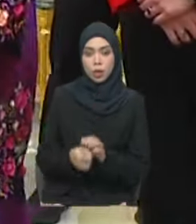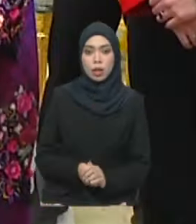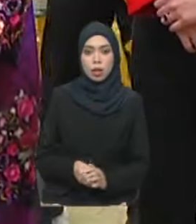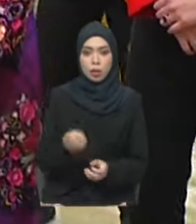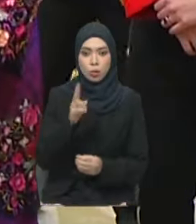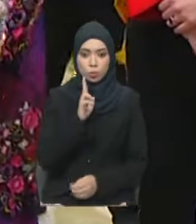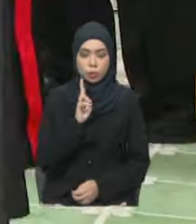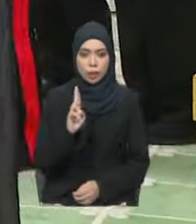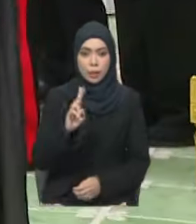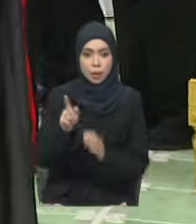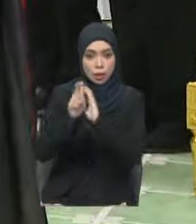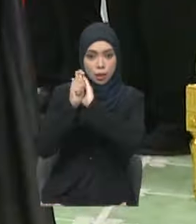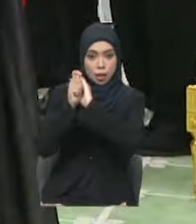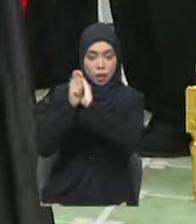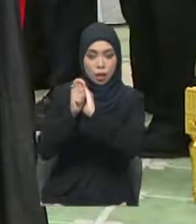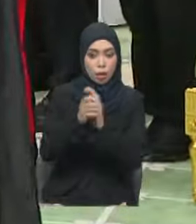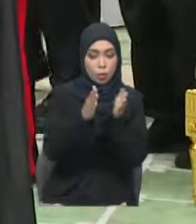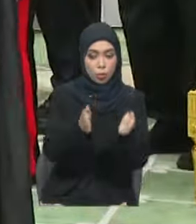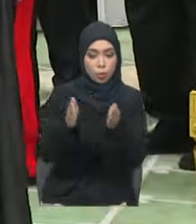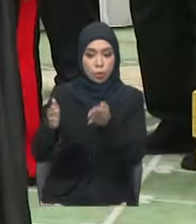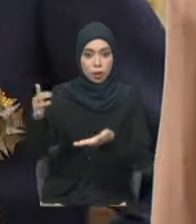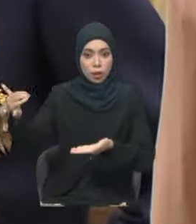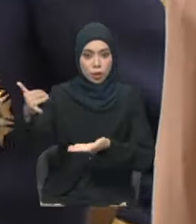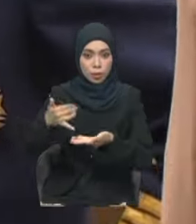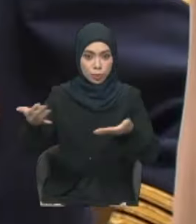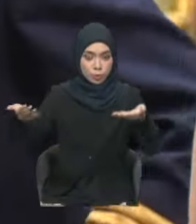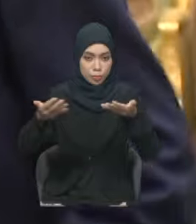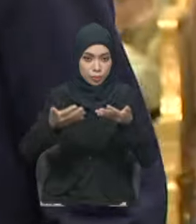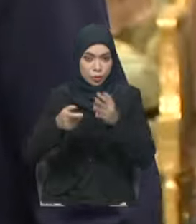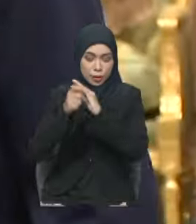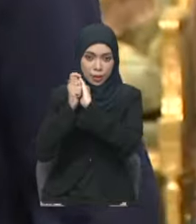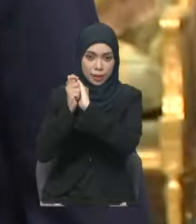tahniah daripada para tetamu peribadi baginda.